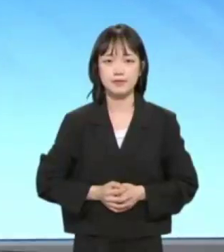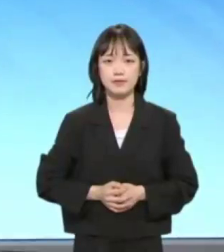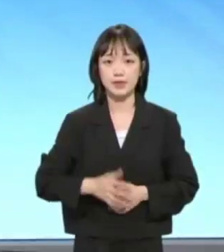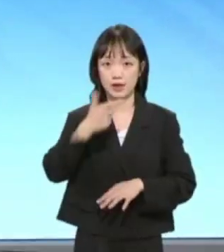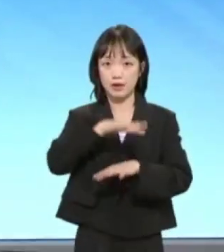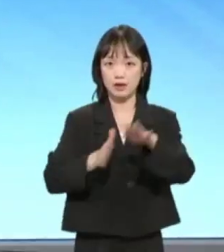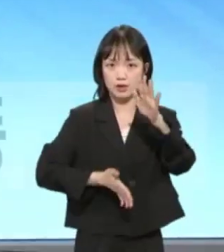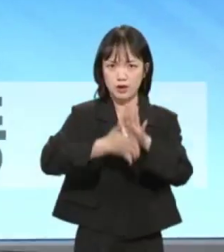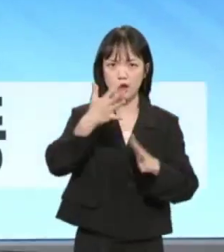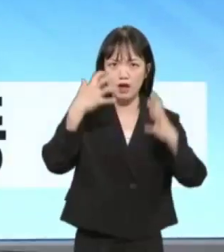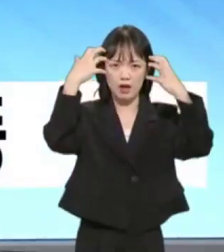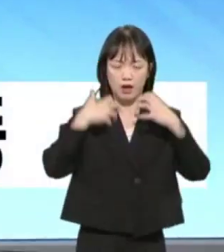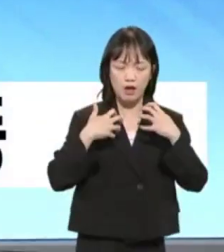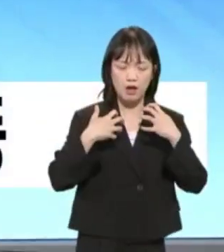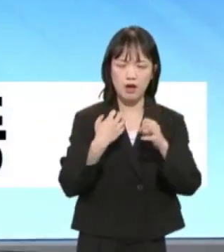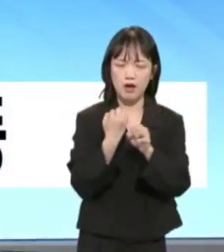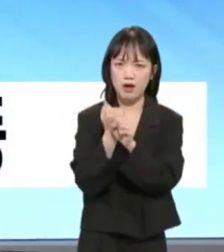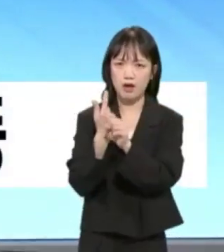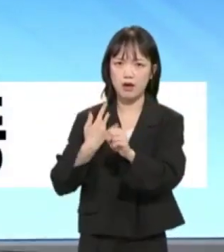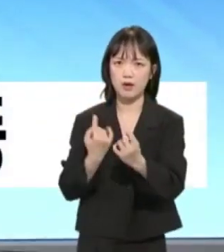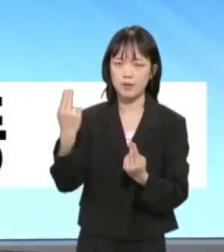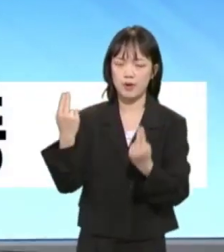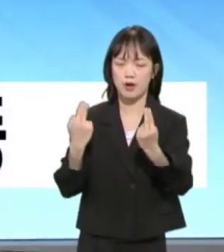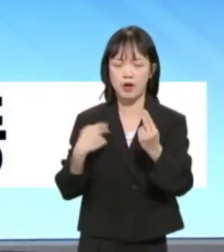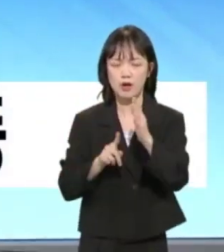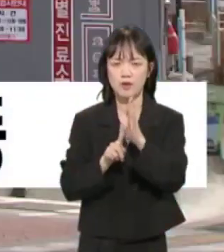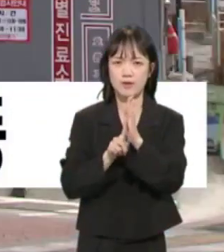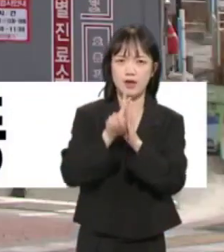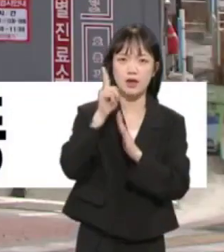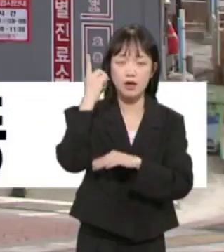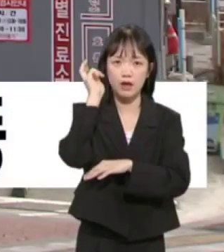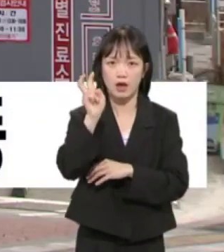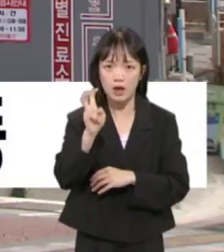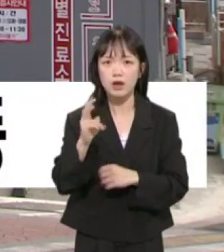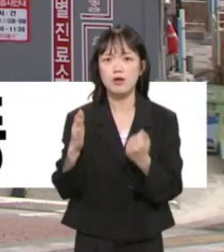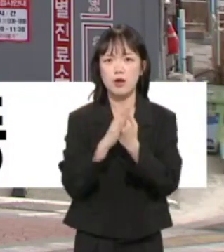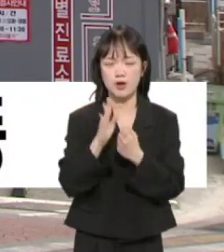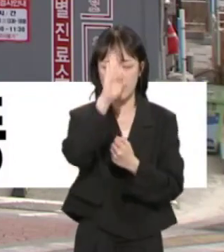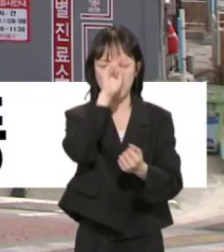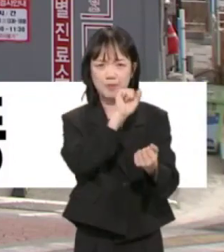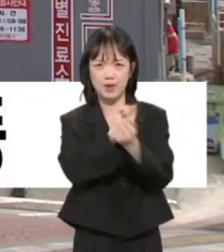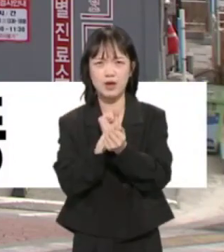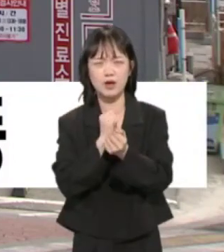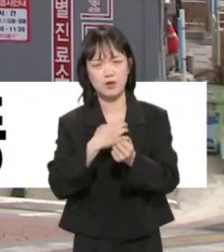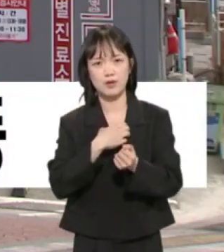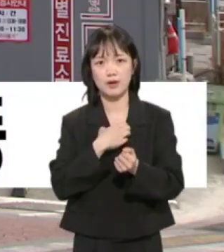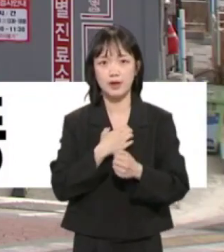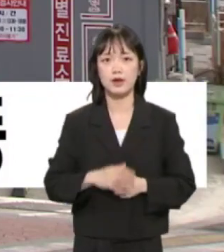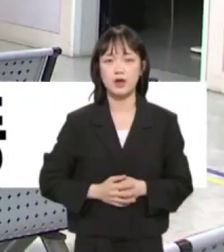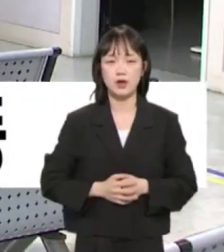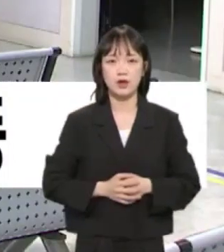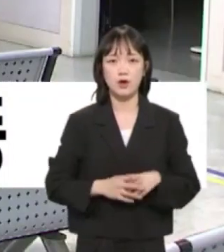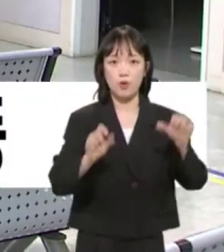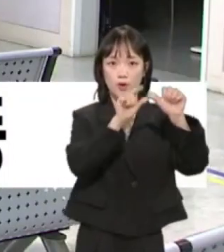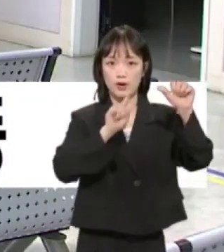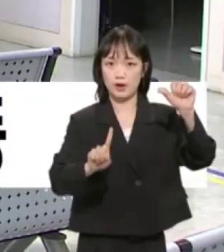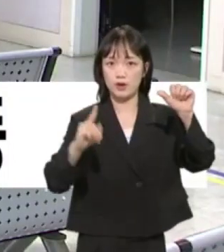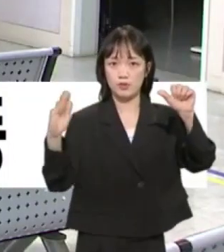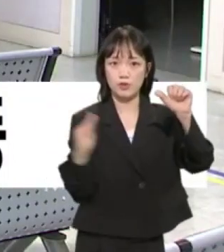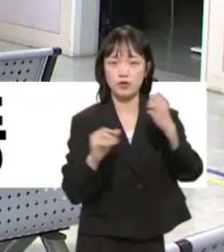대전시는 올여름 평년보다 기온이 상승하면서 감염병이 증가할 것으로 예상됨에 따라 다음 달 1일부터